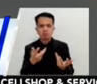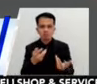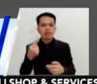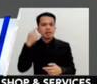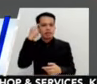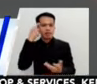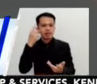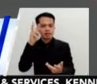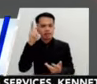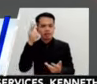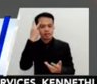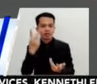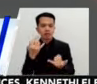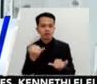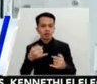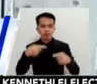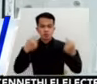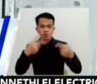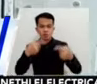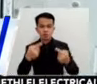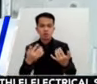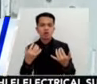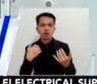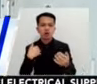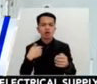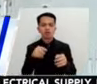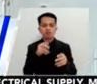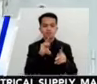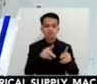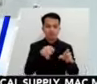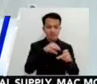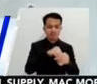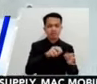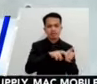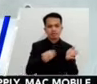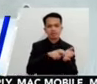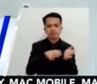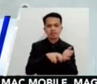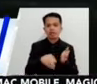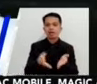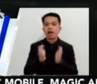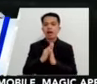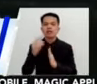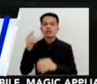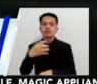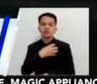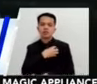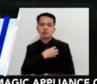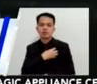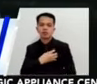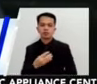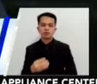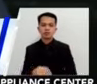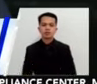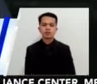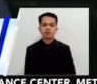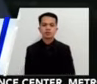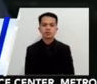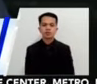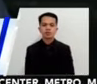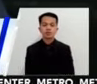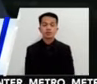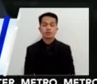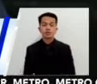suspect nagbabaan ng ibang pasahero at humingi ng tulong sa mga nagpapatrolyang pulis yung mga pasahero